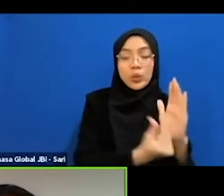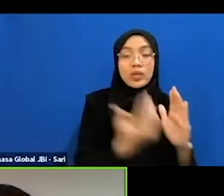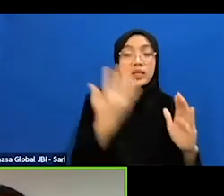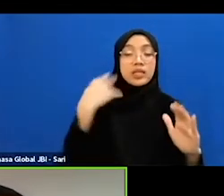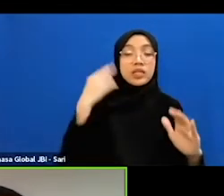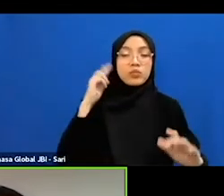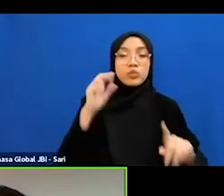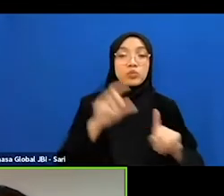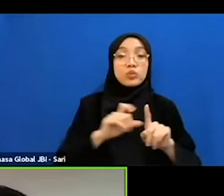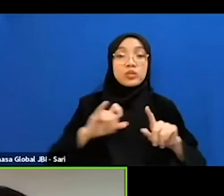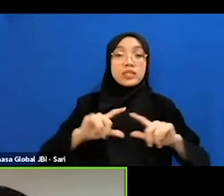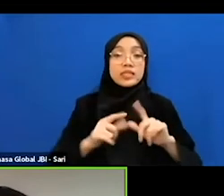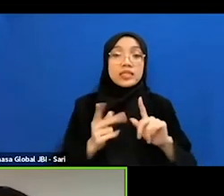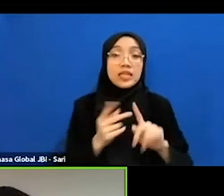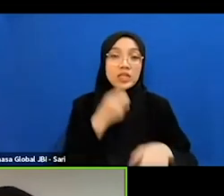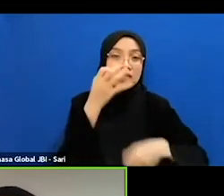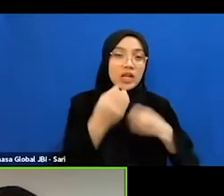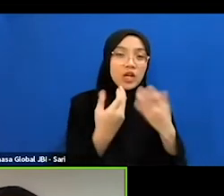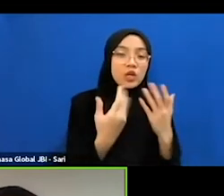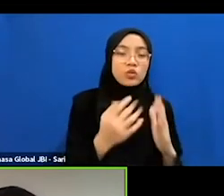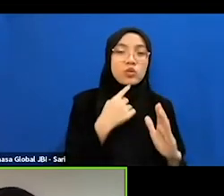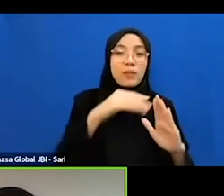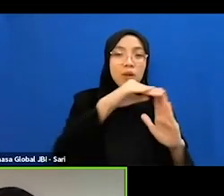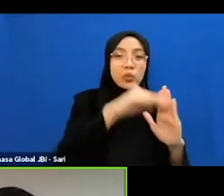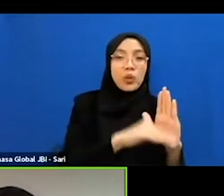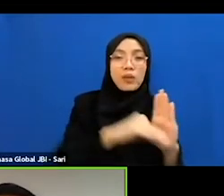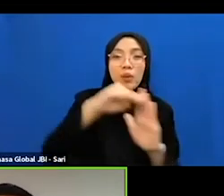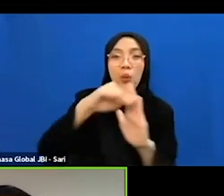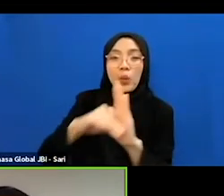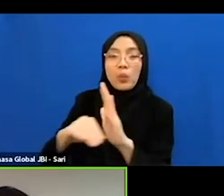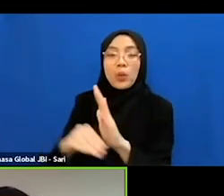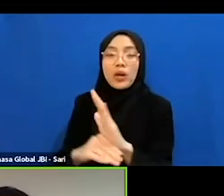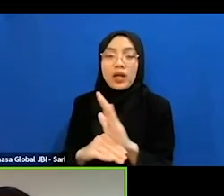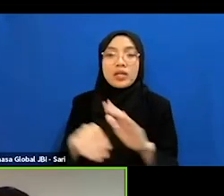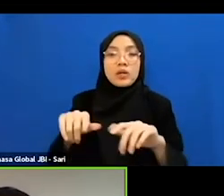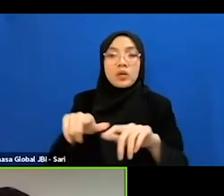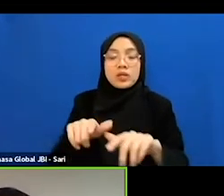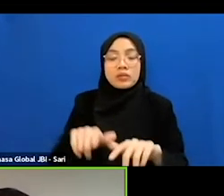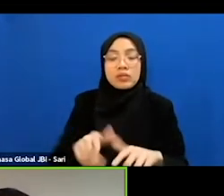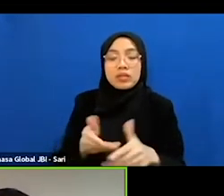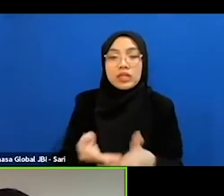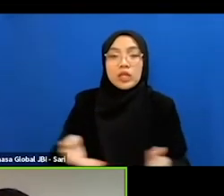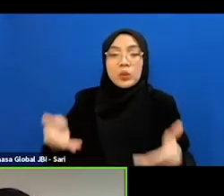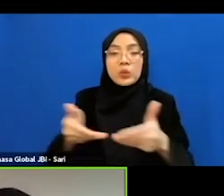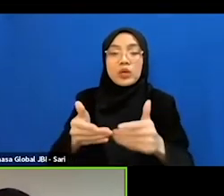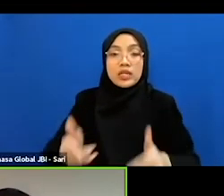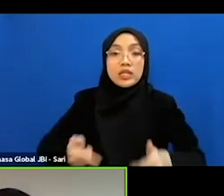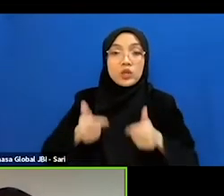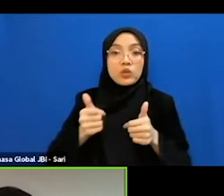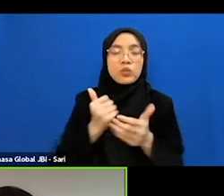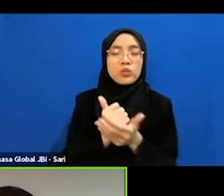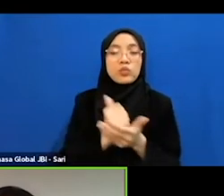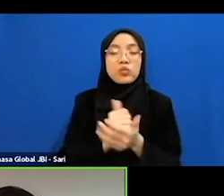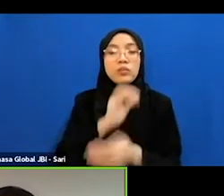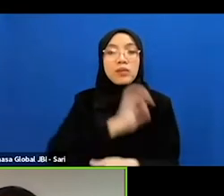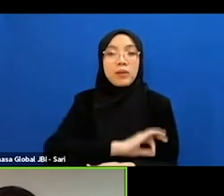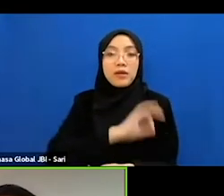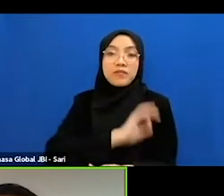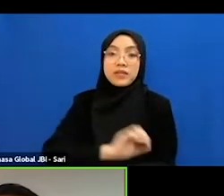dikemukakan pelbagai macam peraturan di bidang lingkungan itu yang saya kira amat sangat berguna itu